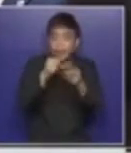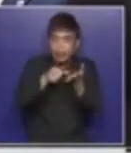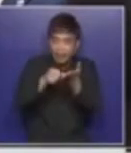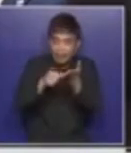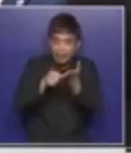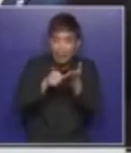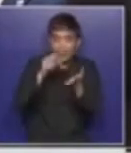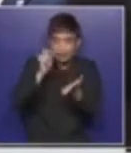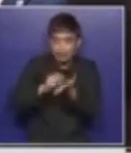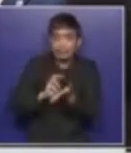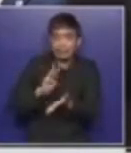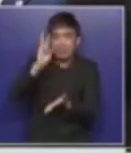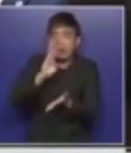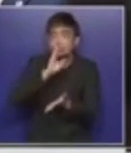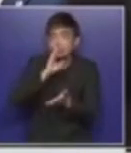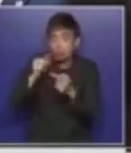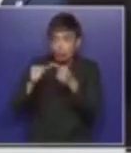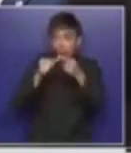เนี่ยท่านให้อำนาจเพียงแก้สัญญาครับถ้าถ้าไปต่อ40